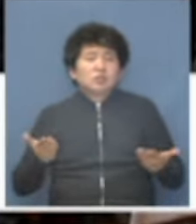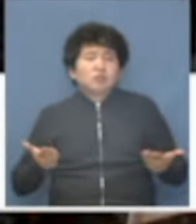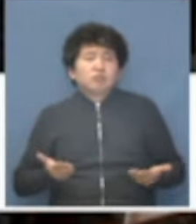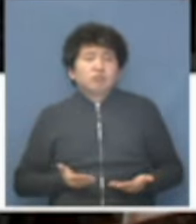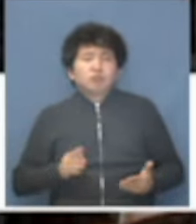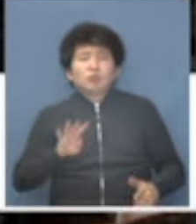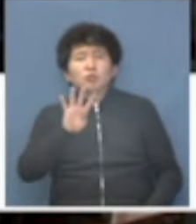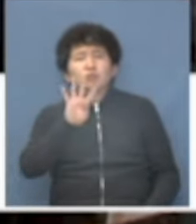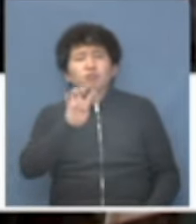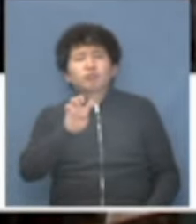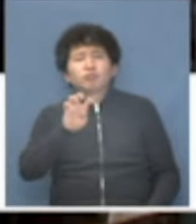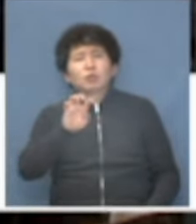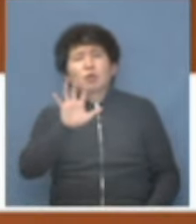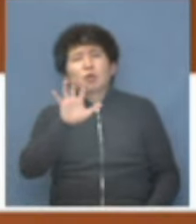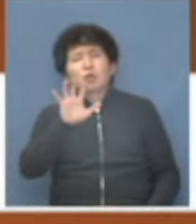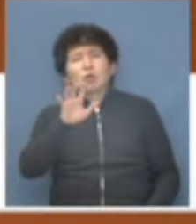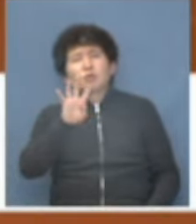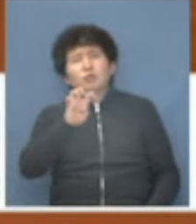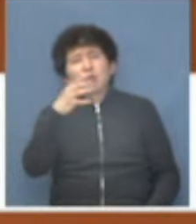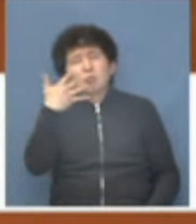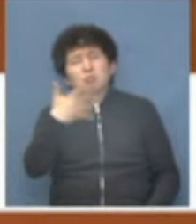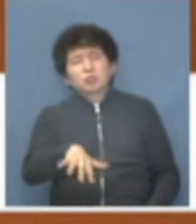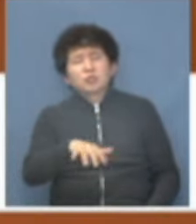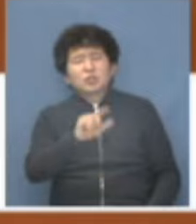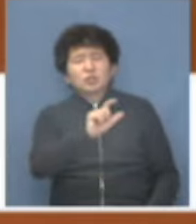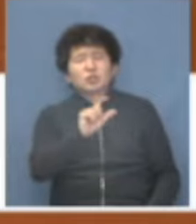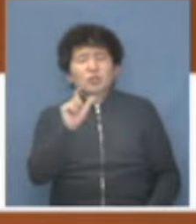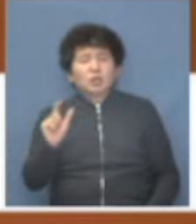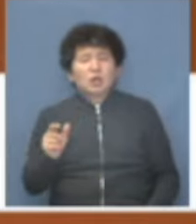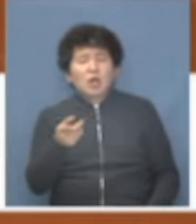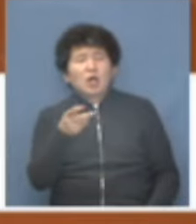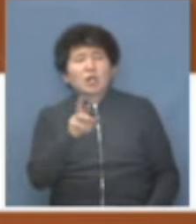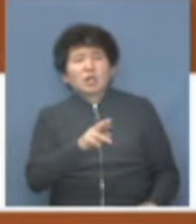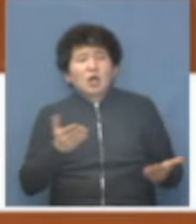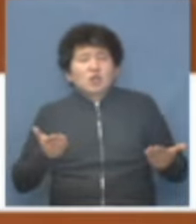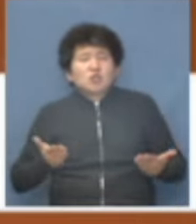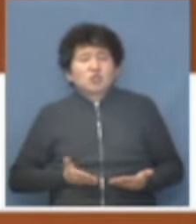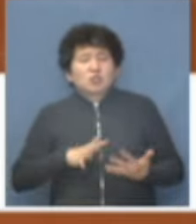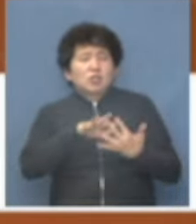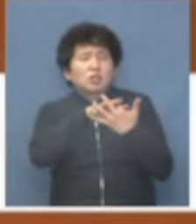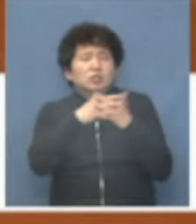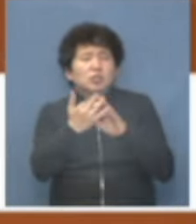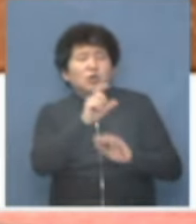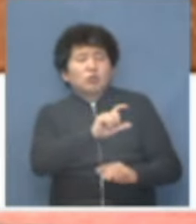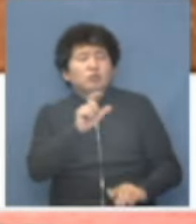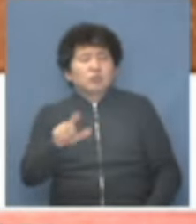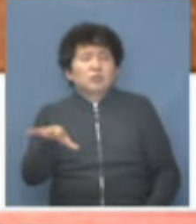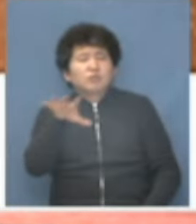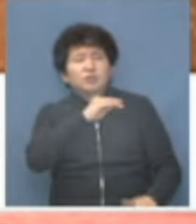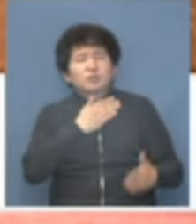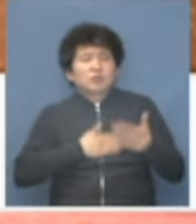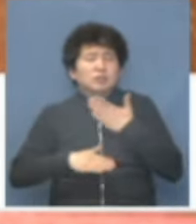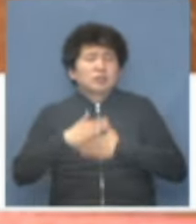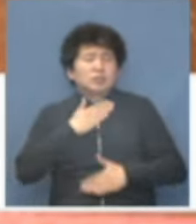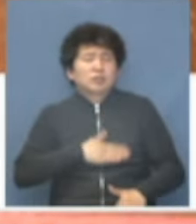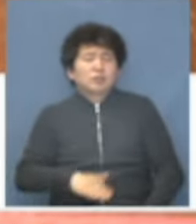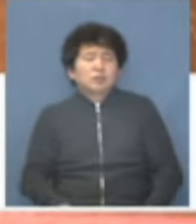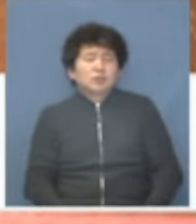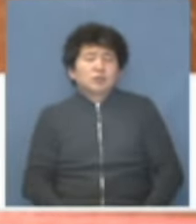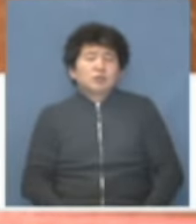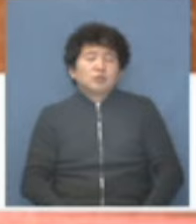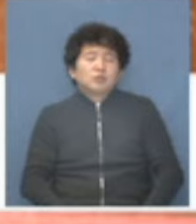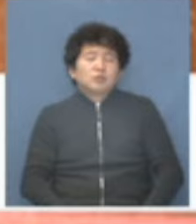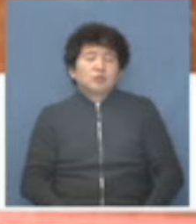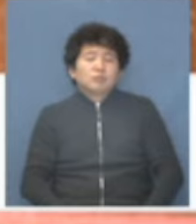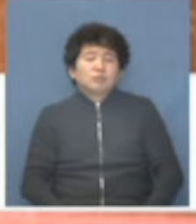около 450 человек. Для жителей это стало большим событием, так как ранее они пользовались водой из колодцев.